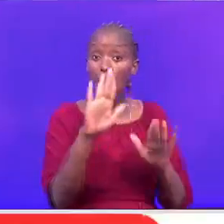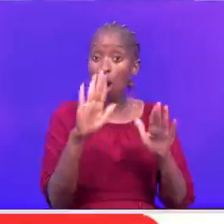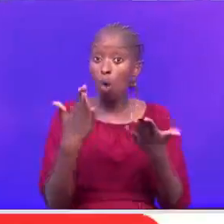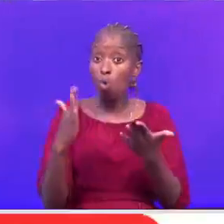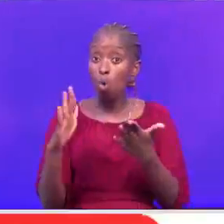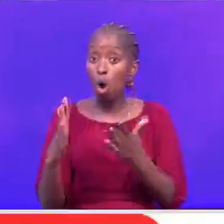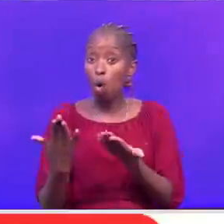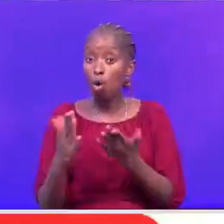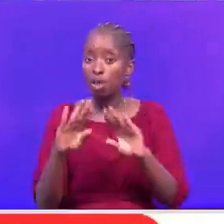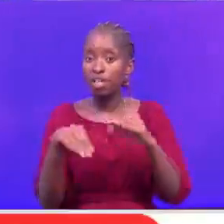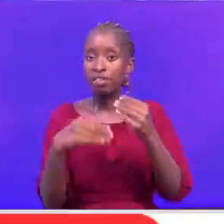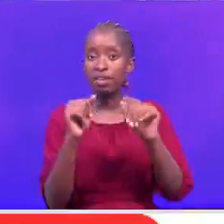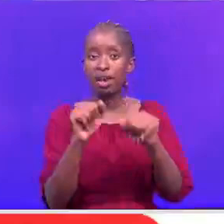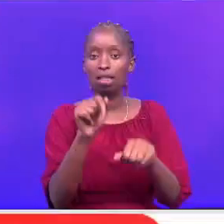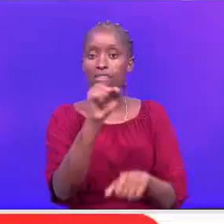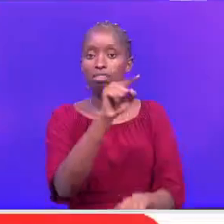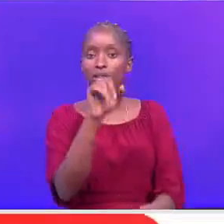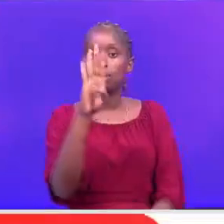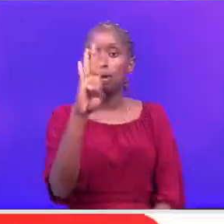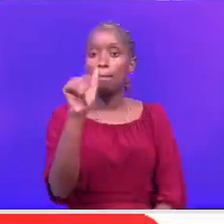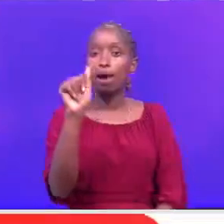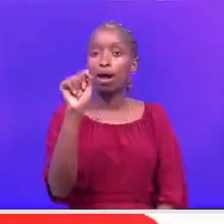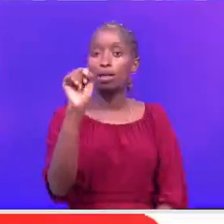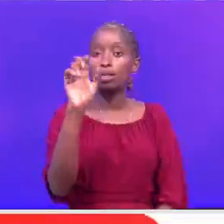bursaries. Ukitia bidii zaidi,